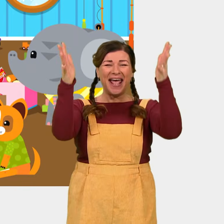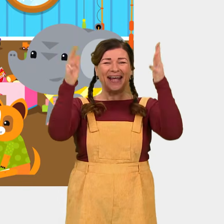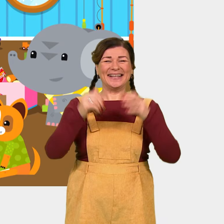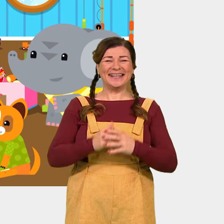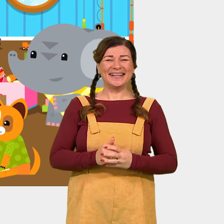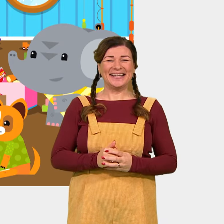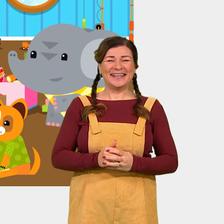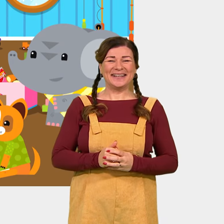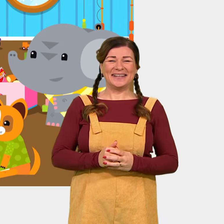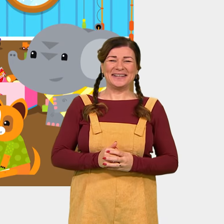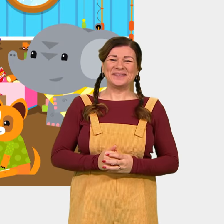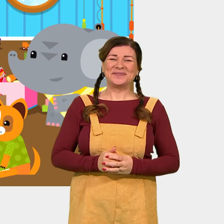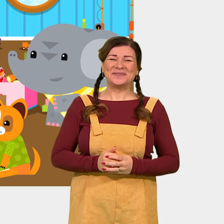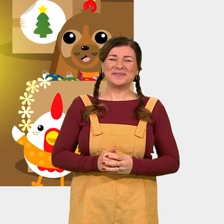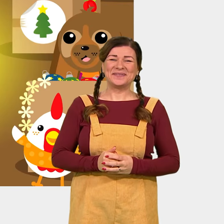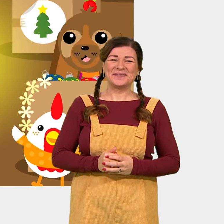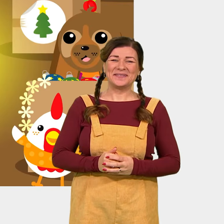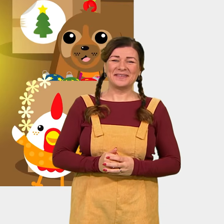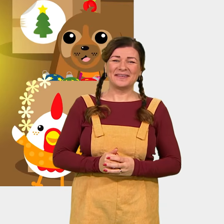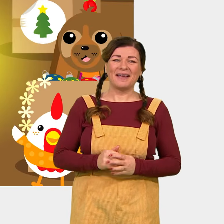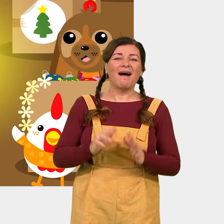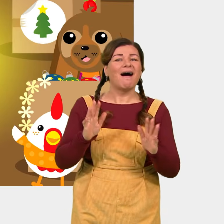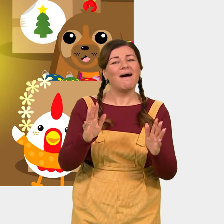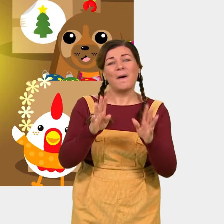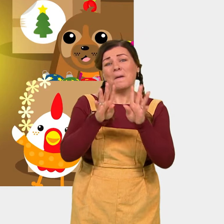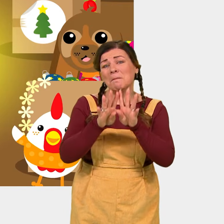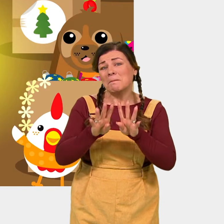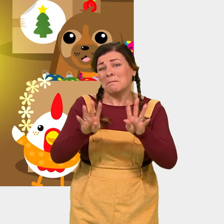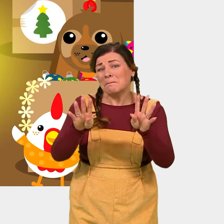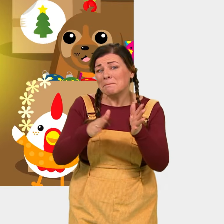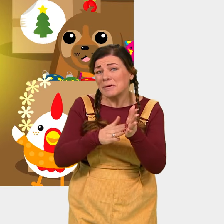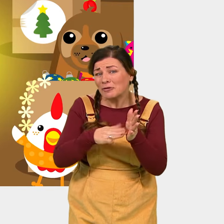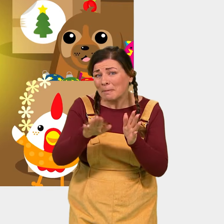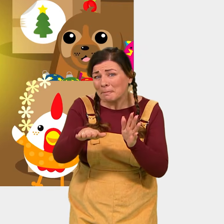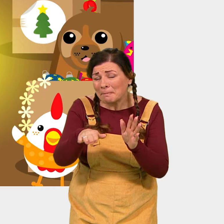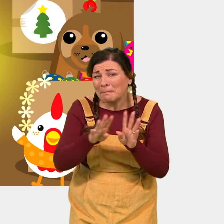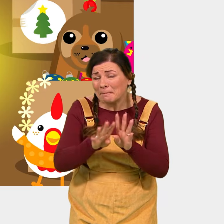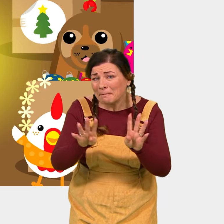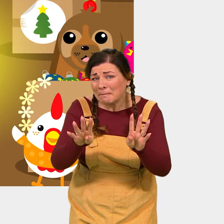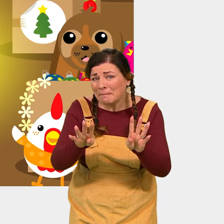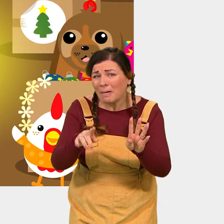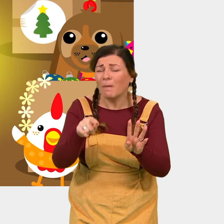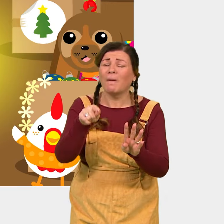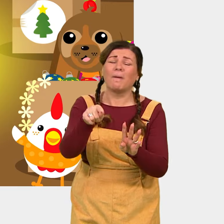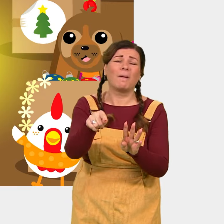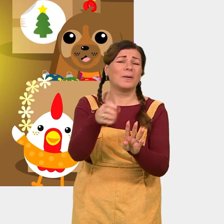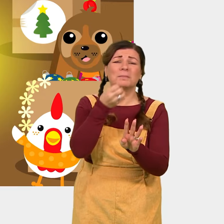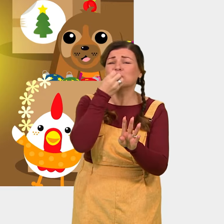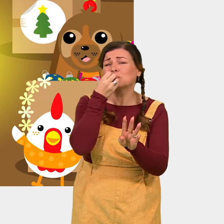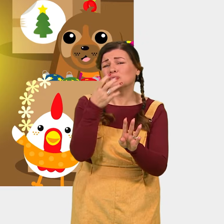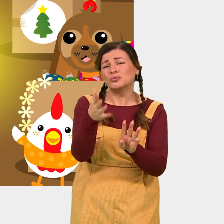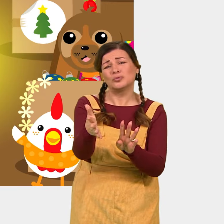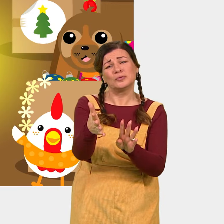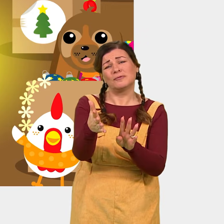Hwrre! Gweiddodd yr anifeiliaid i gyd. Miriam, medda Jangle, roedd ti llawer rhy hardd